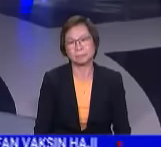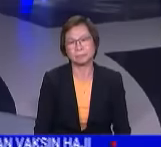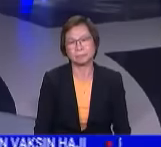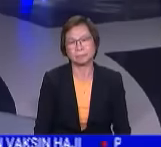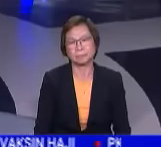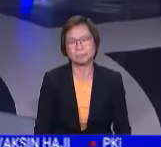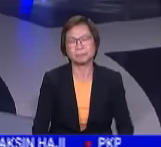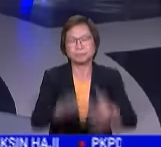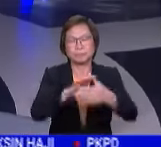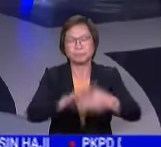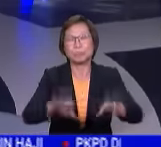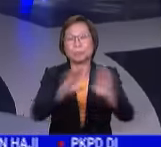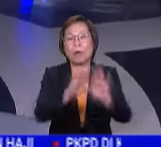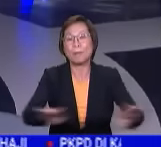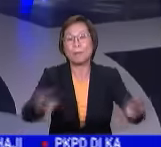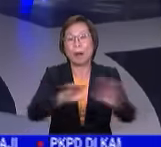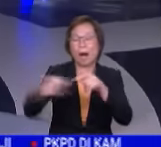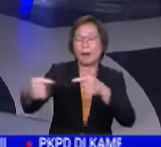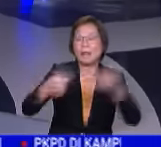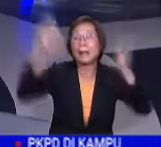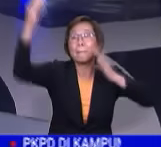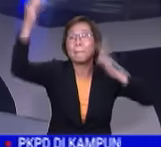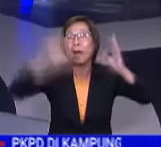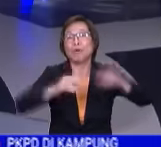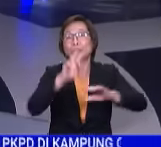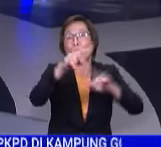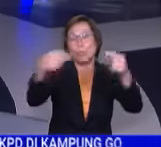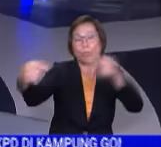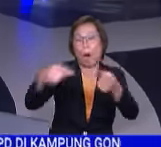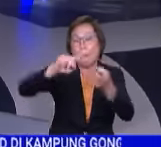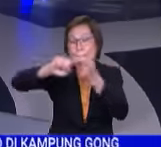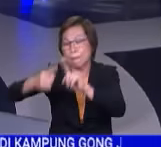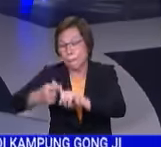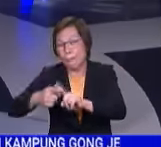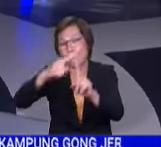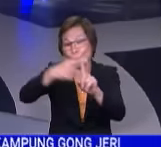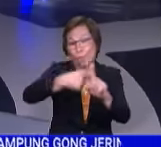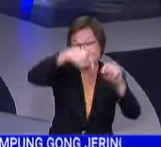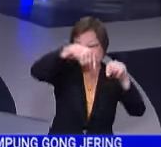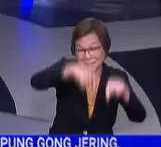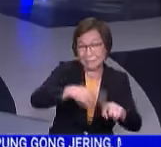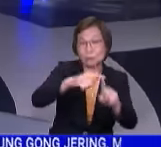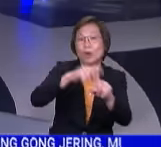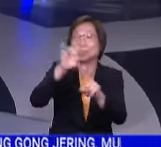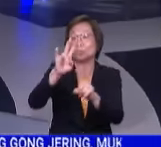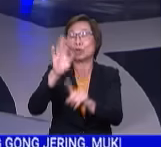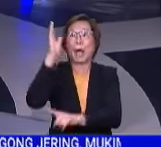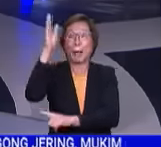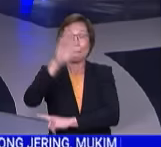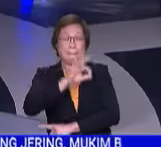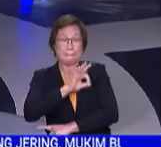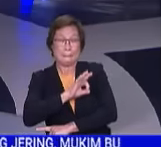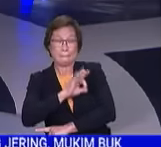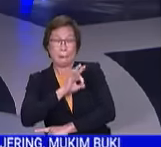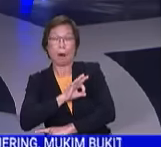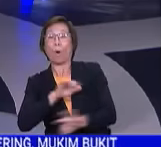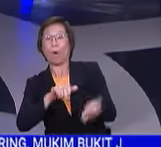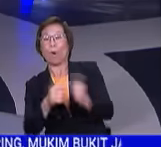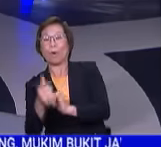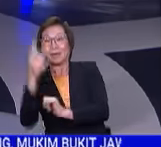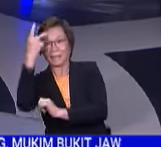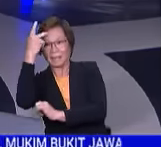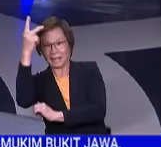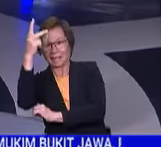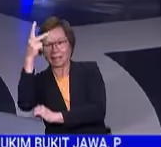Ini pula perkembangan Liga Malaysia. Dua perlawanan persahabatan pada bulan ini bakal dimanfaatkan sebaiknya oleh